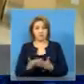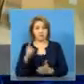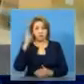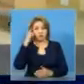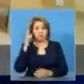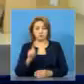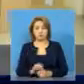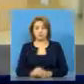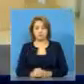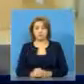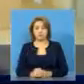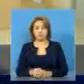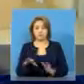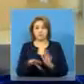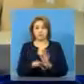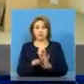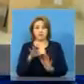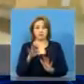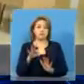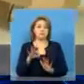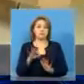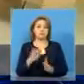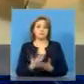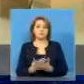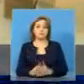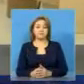думаю, выбор…